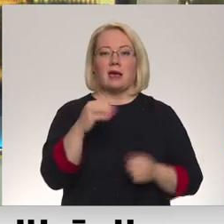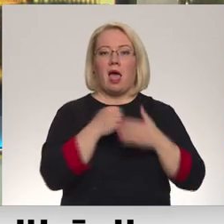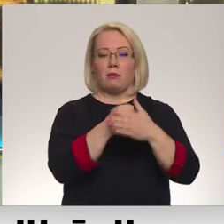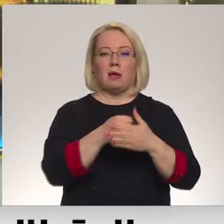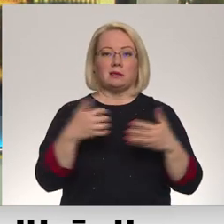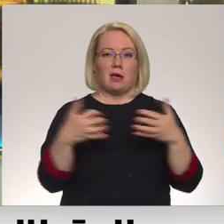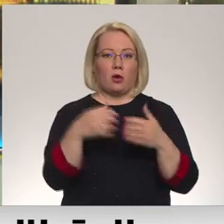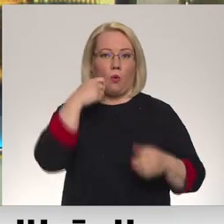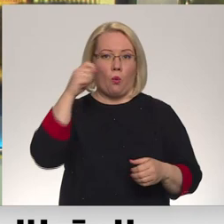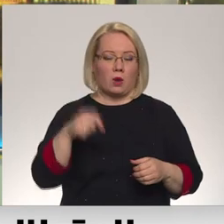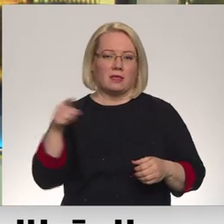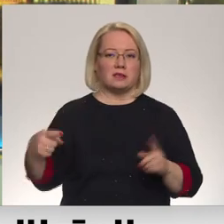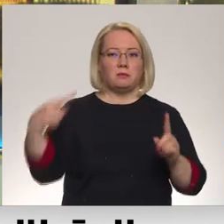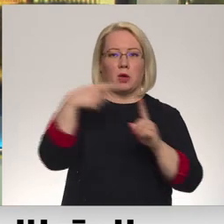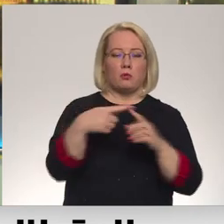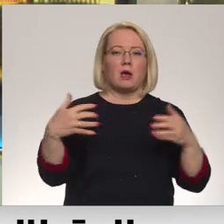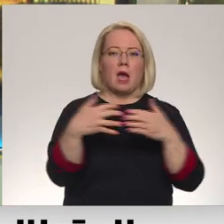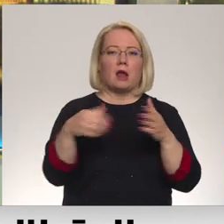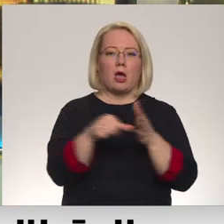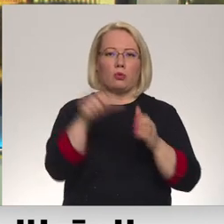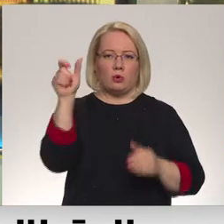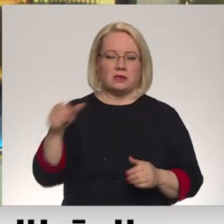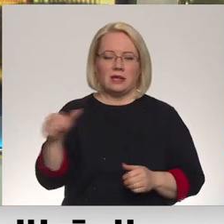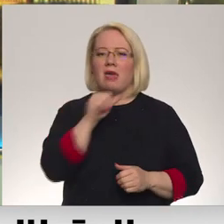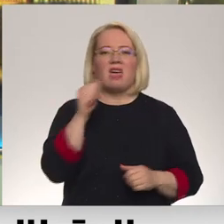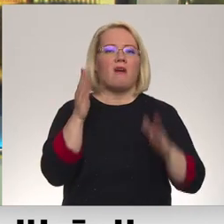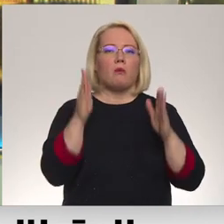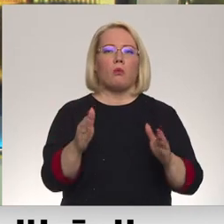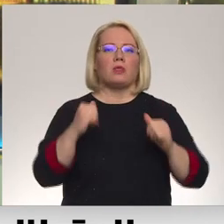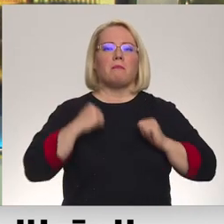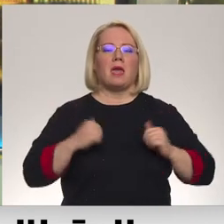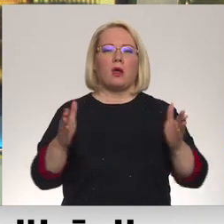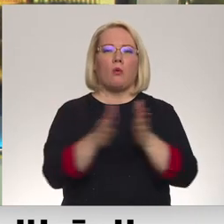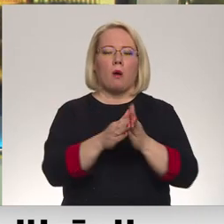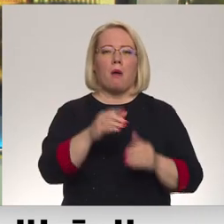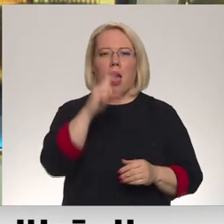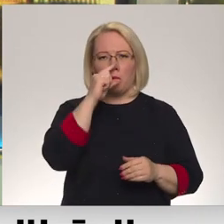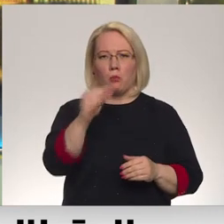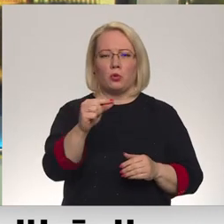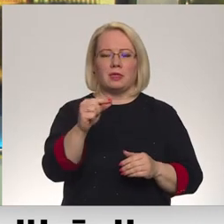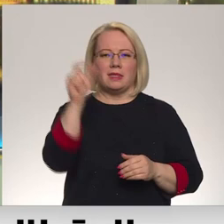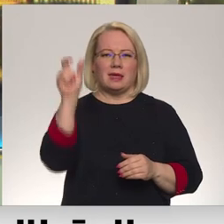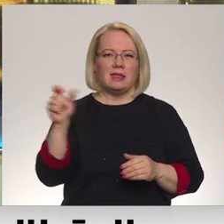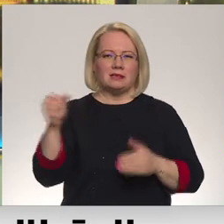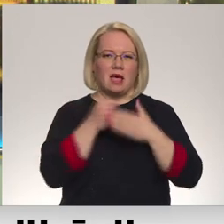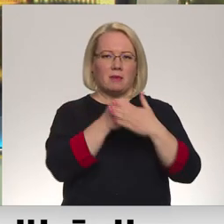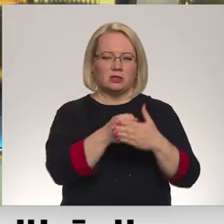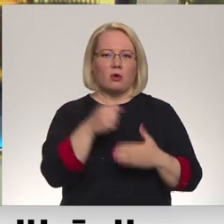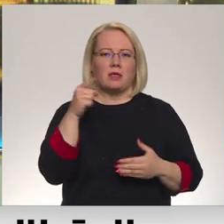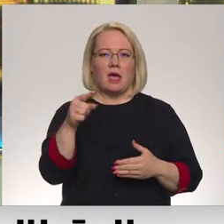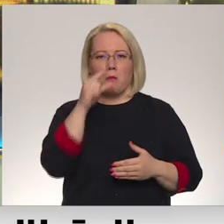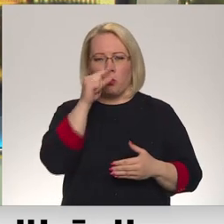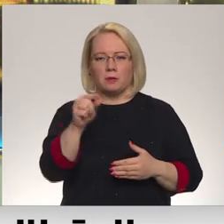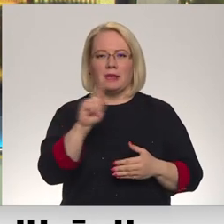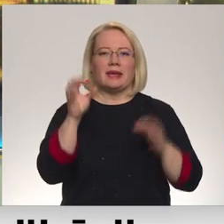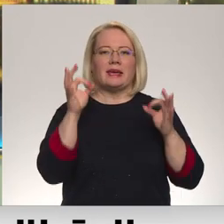sevi piepulcina kara noziedzniekiem. Nevar būt miera ar putinistiem, jo putinisms ir īstā nāves